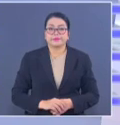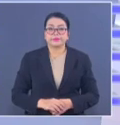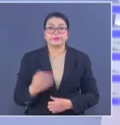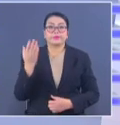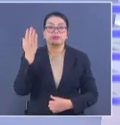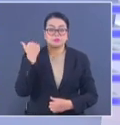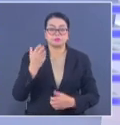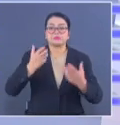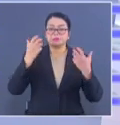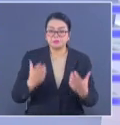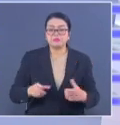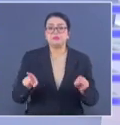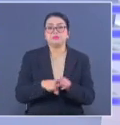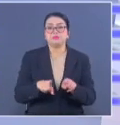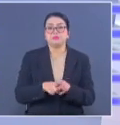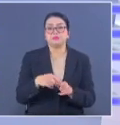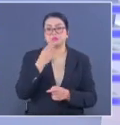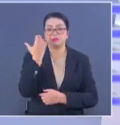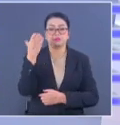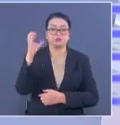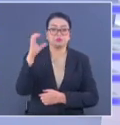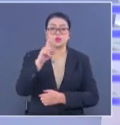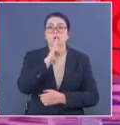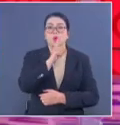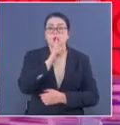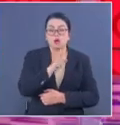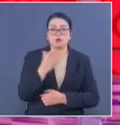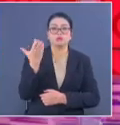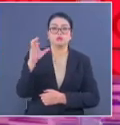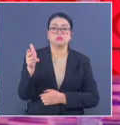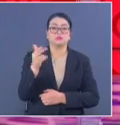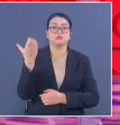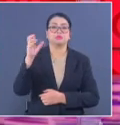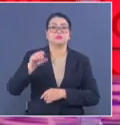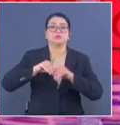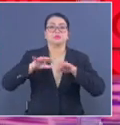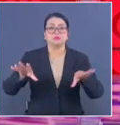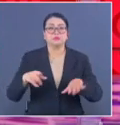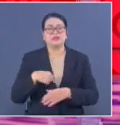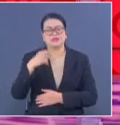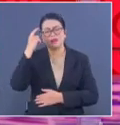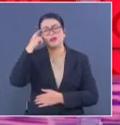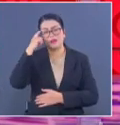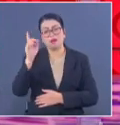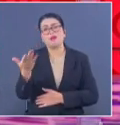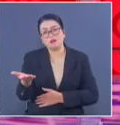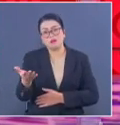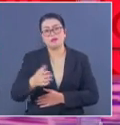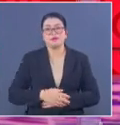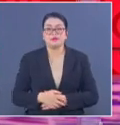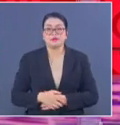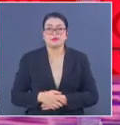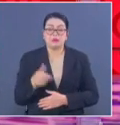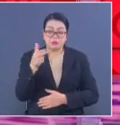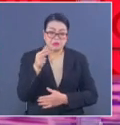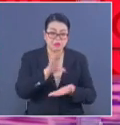เมื่อวานนี้ถูกรุมจวกหนักบนโซเชียลเลยทีเดียวเพราะว่าคลิปนี้มันเป็นคลิปที่เขาบอกว่าคิดได้ยังไงแล้วก็ถ่ายท